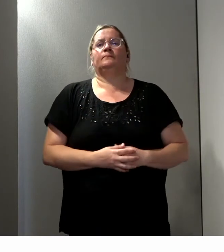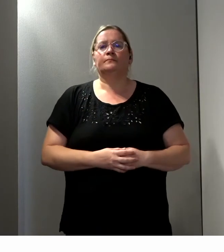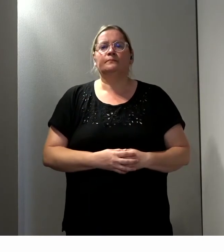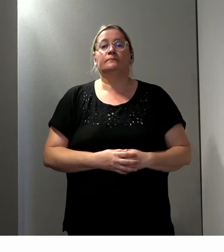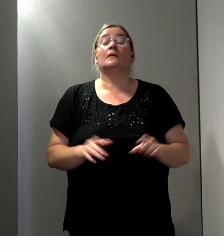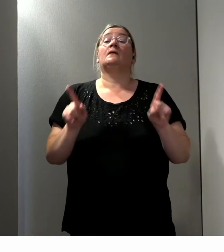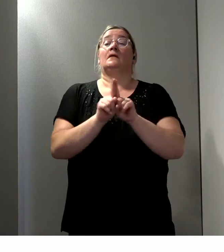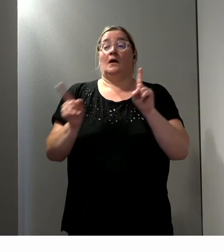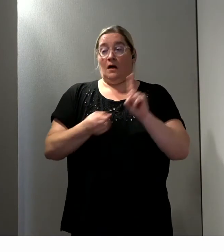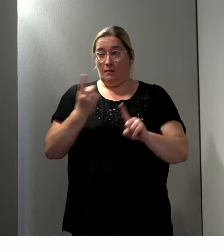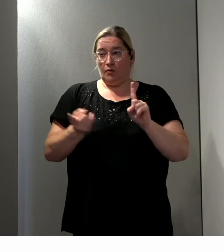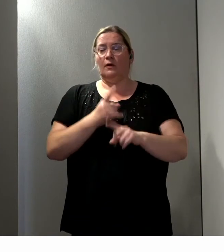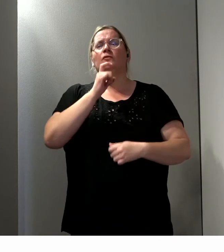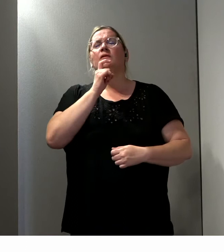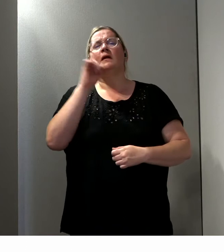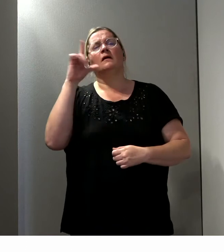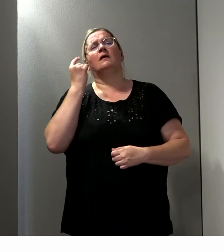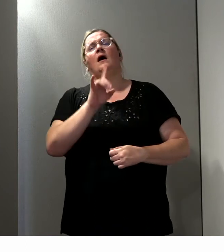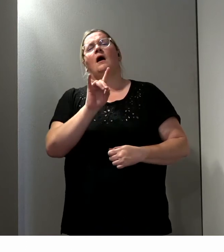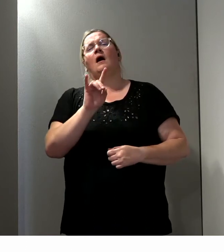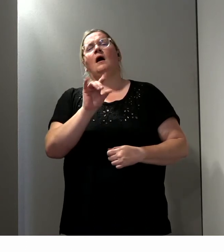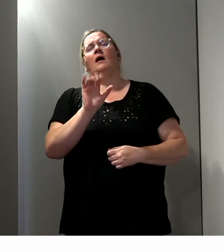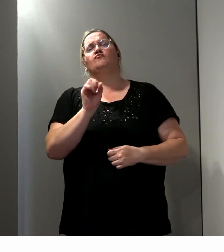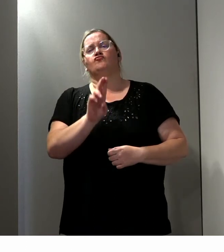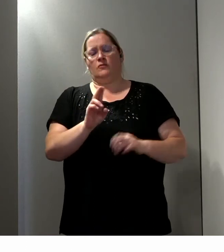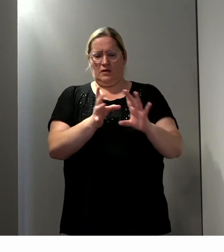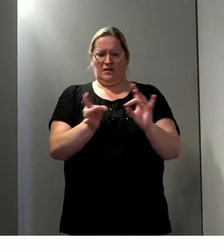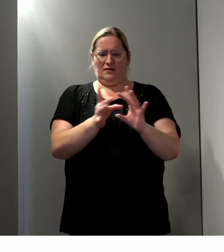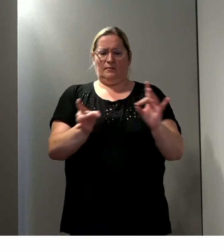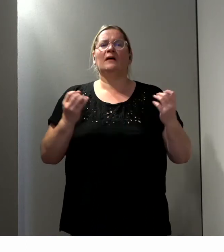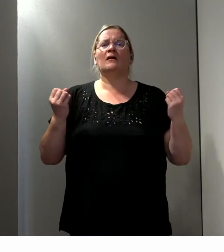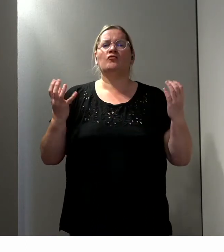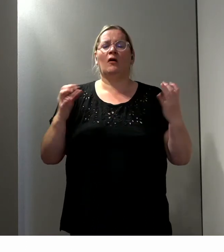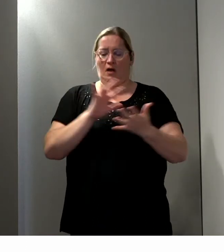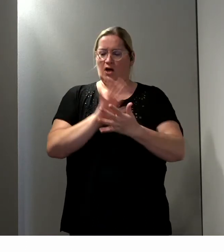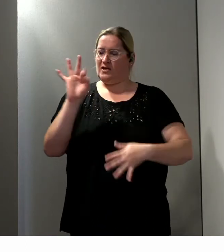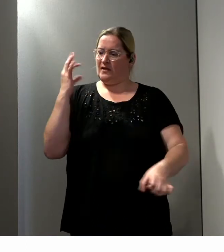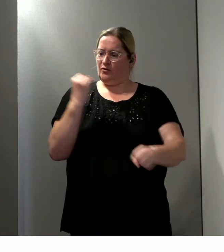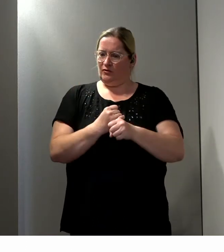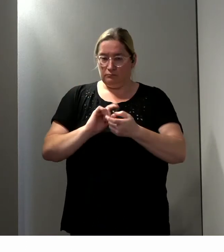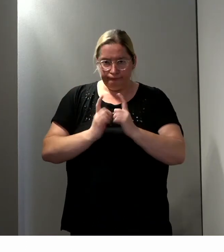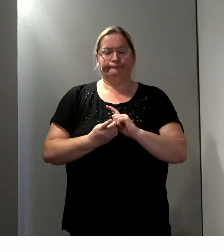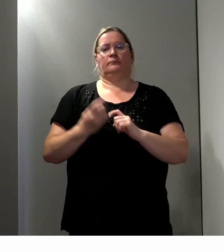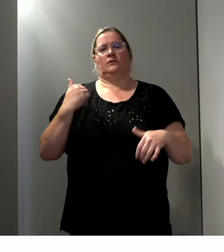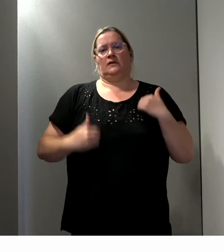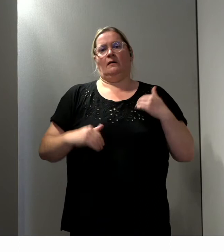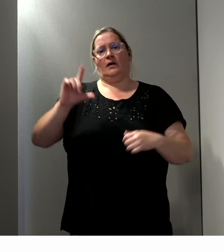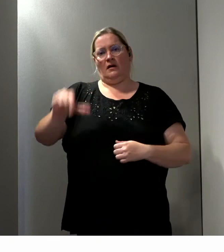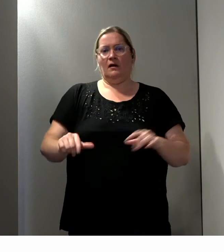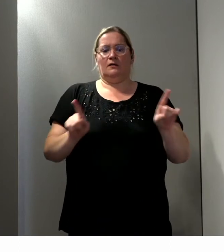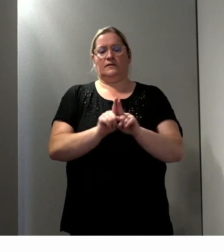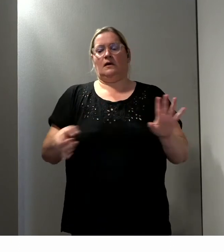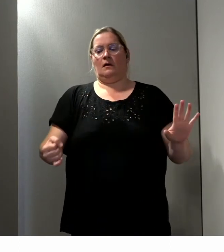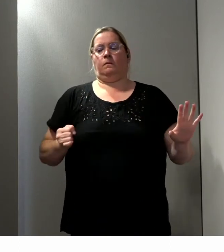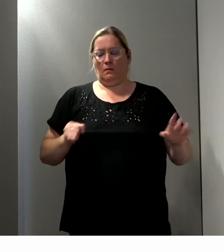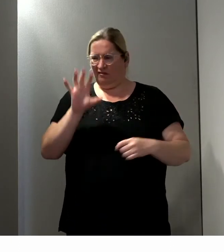important aussi, Amou disait que le handicap intervenait très souvent à partir de 50 ans. Et il y a aussi un frein qui s'est dit,